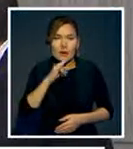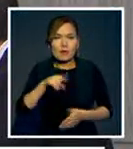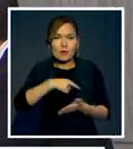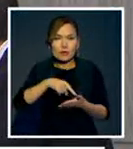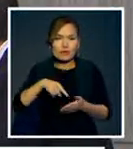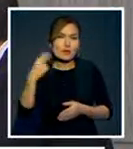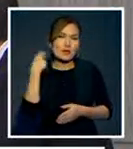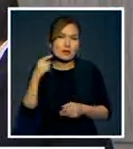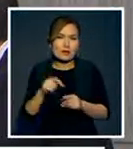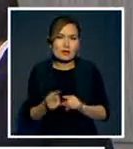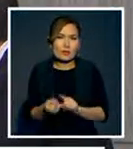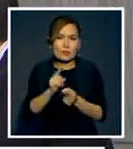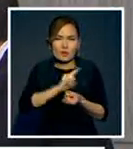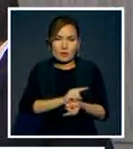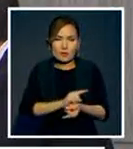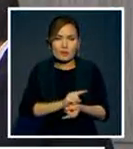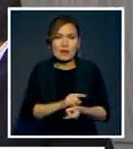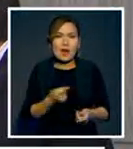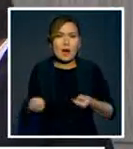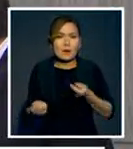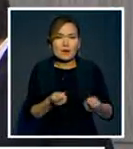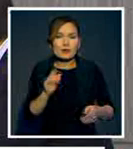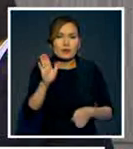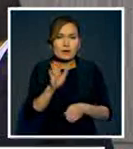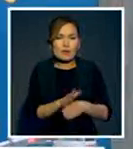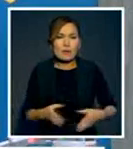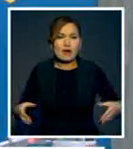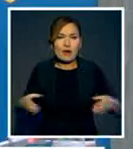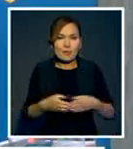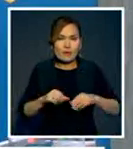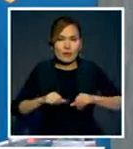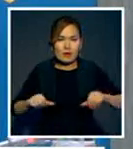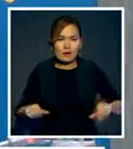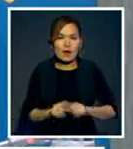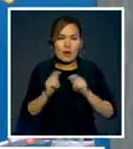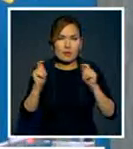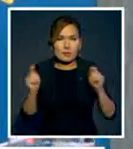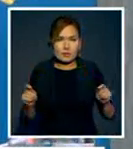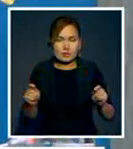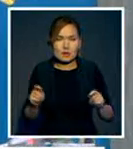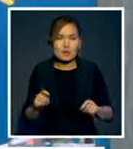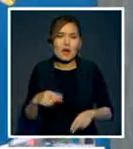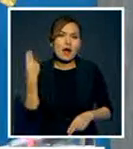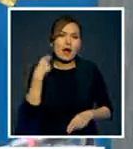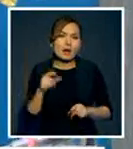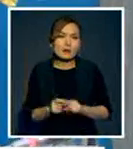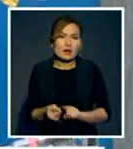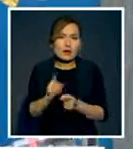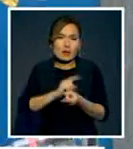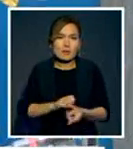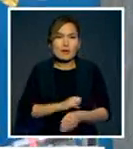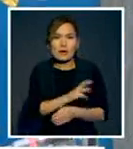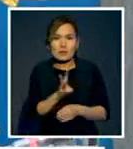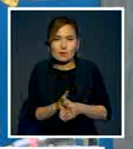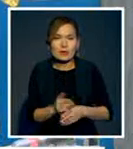графике и правительству поручить образовать комиссию по переводу, обеспечить поэтапный